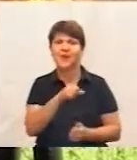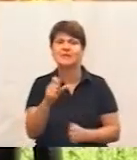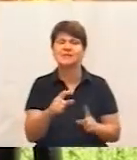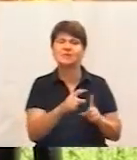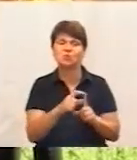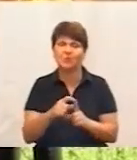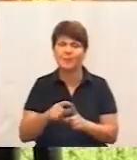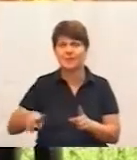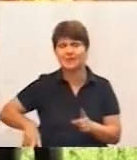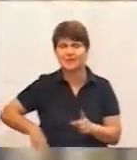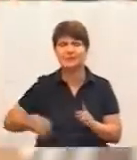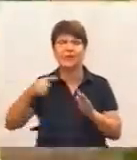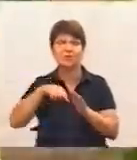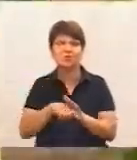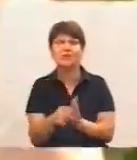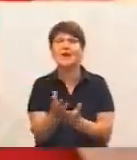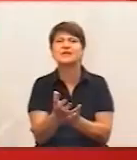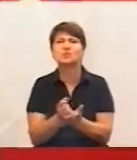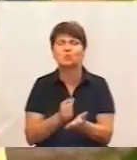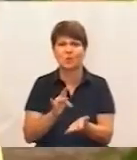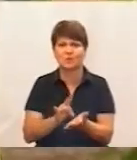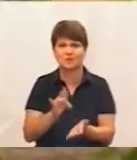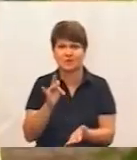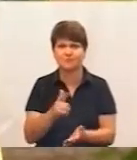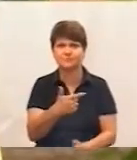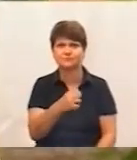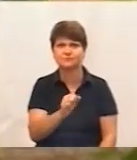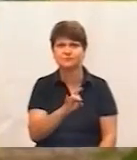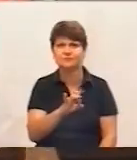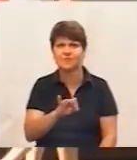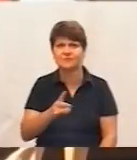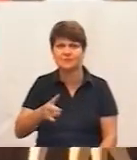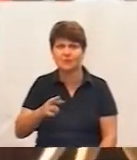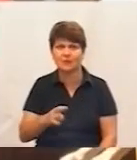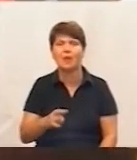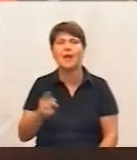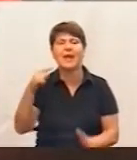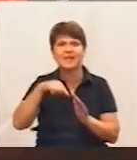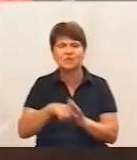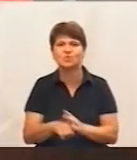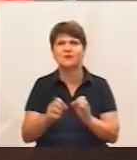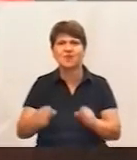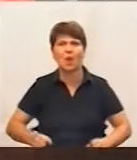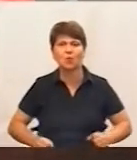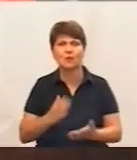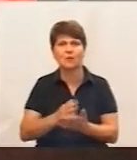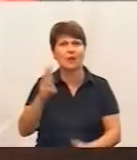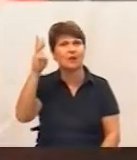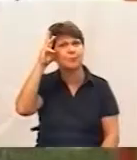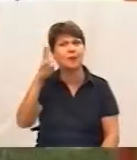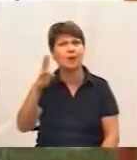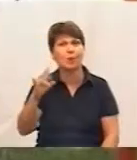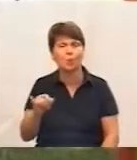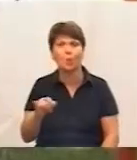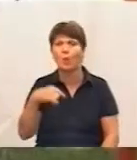міського інклюзивно-ресурсного центру Ольги Гарлінської, на Вінниччині інклюзивні гойдалки вже є у Хмільнику і на особисте замовлення у